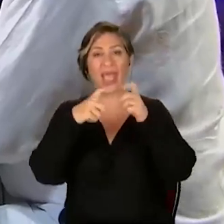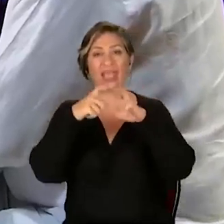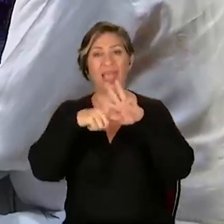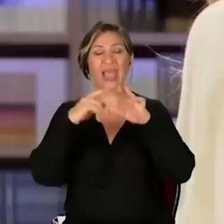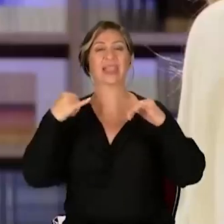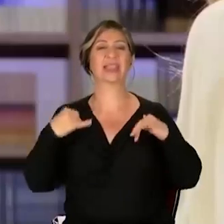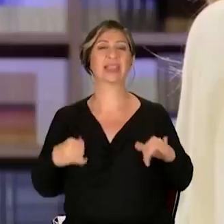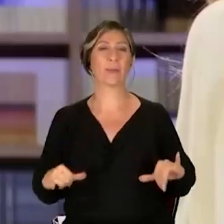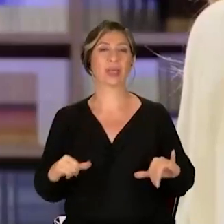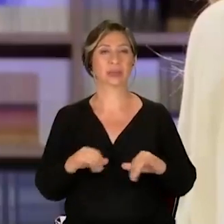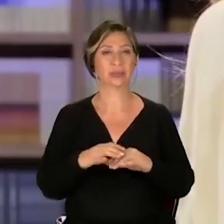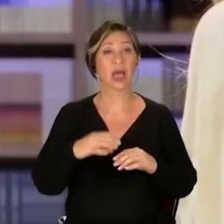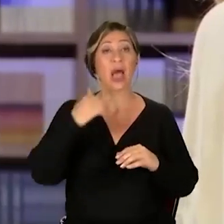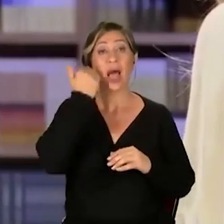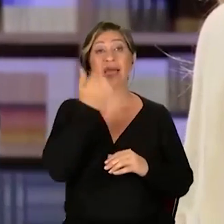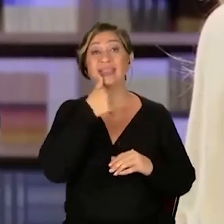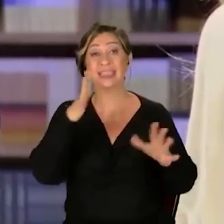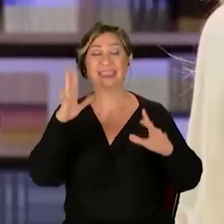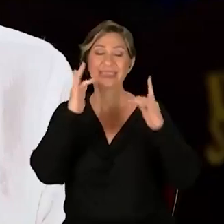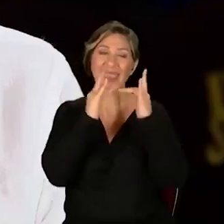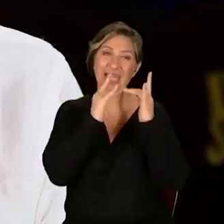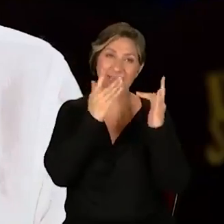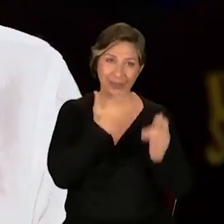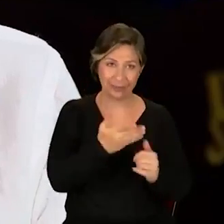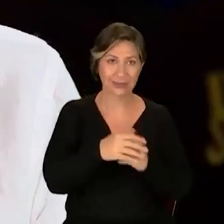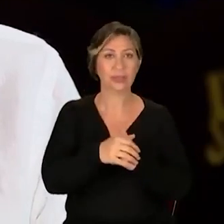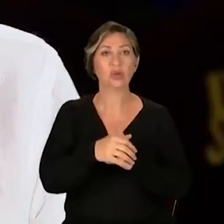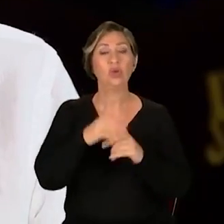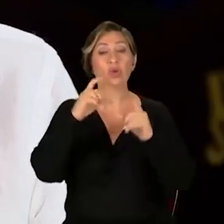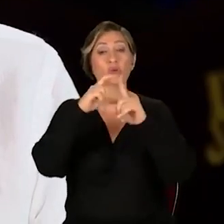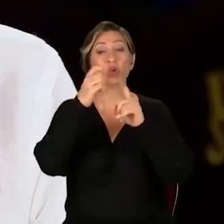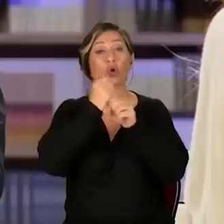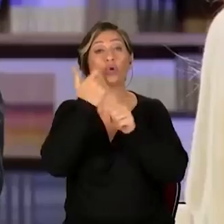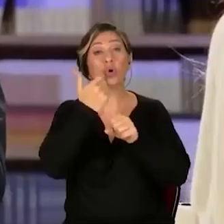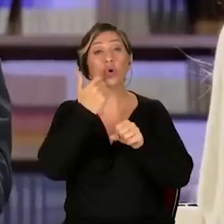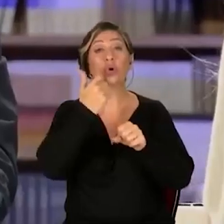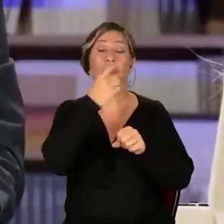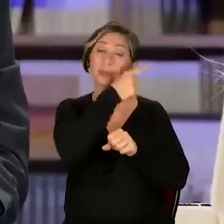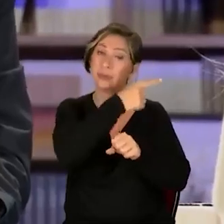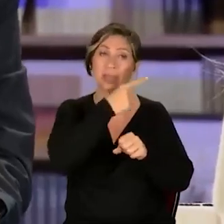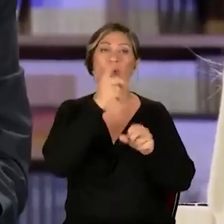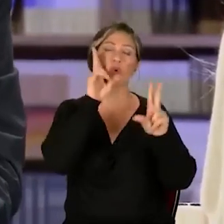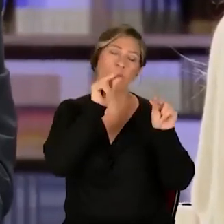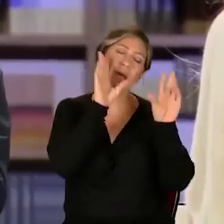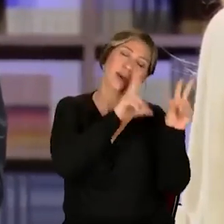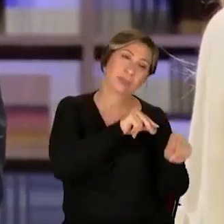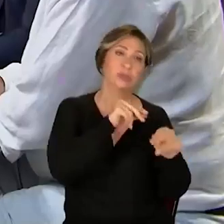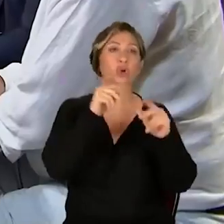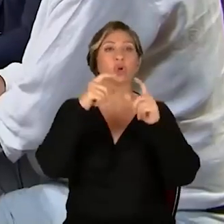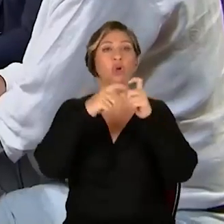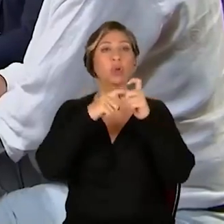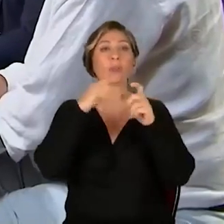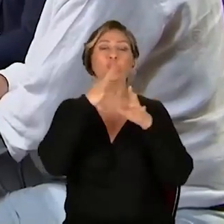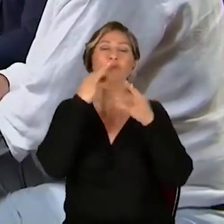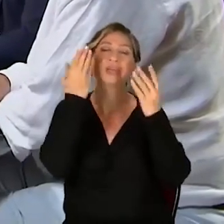dinlenmek, Akdeniz yatak, Doğu Anadolu uyumak yatmak, Güneydoğu Anadolu mutluluk